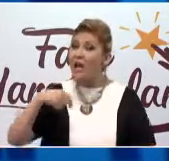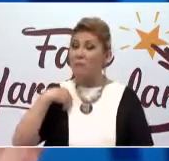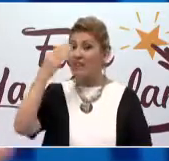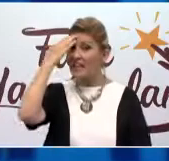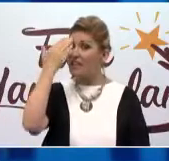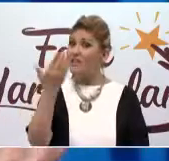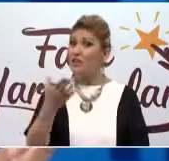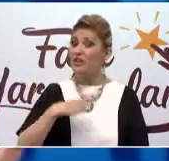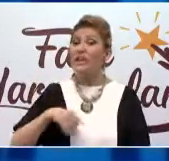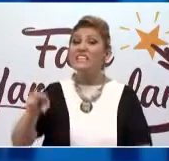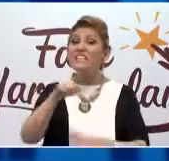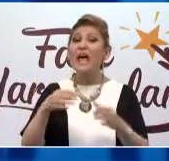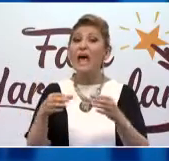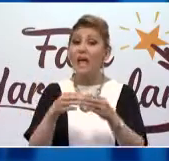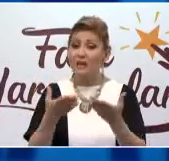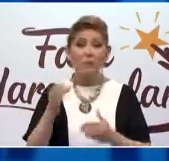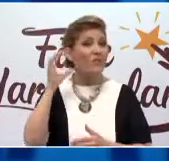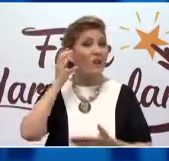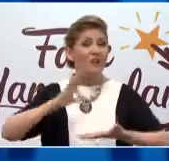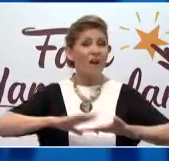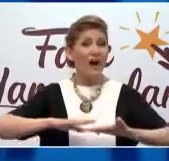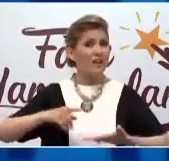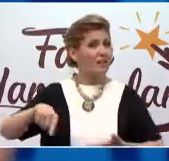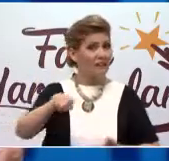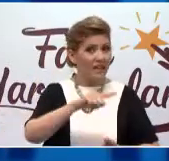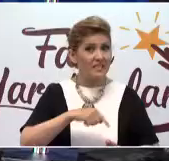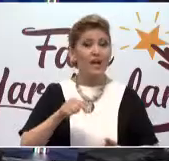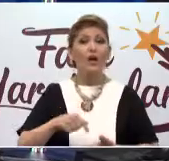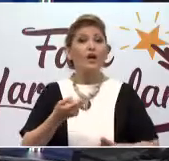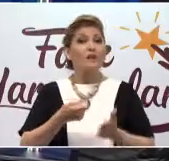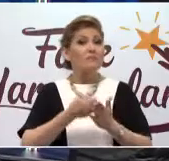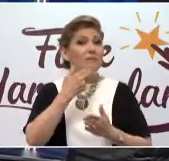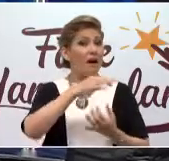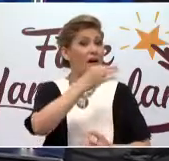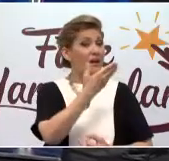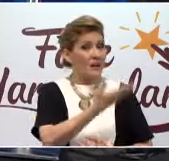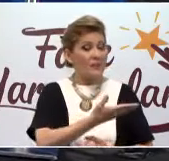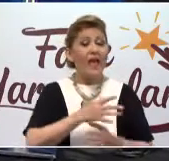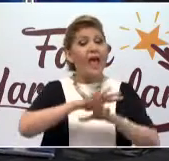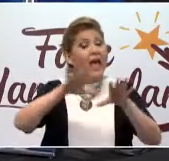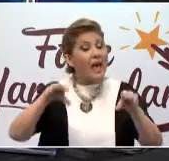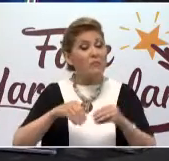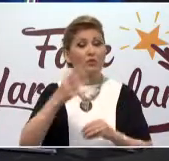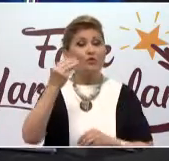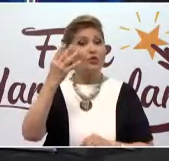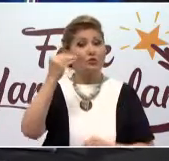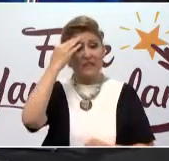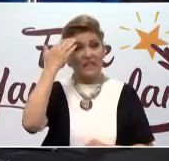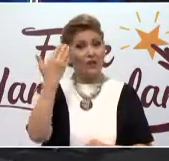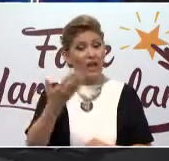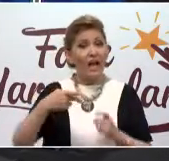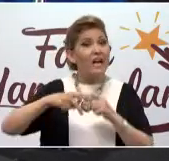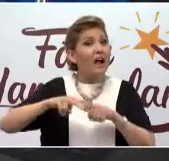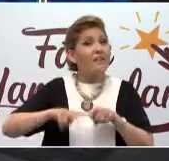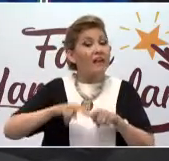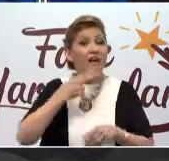ediyorum. Size, ekibinize, vakıftaki arkadaşlarıma, Zerrin Hanım'a, Renan'a ve hepsine çok teşekkür ediyorum. Rana'ya